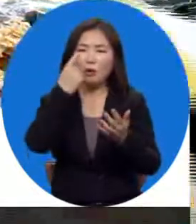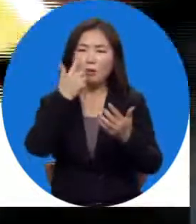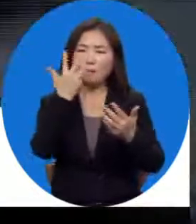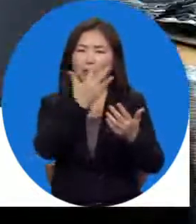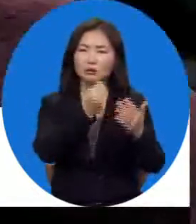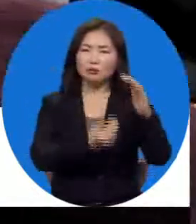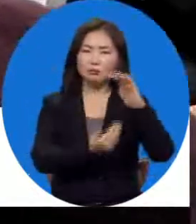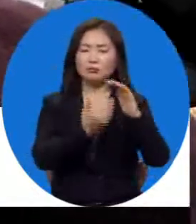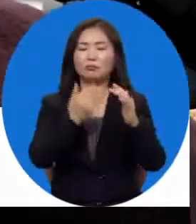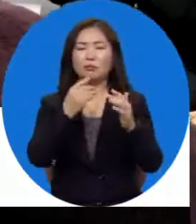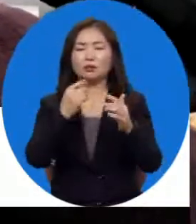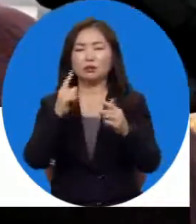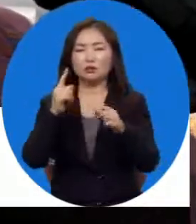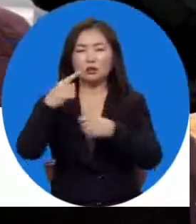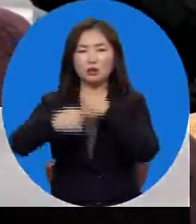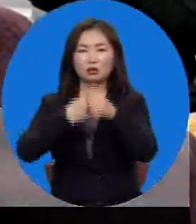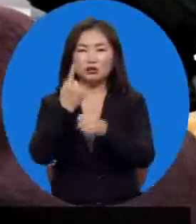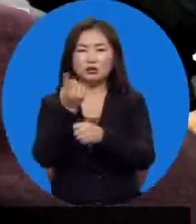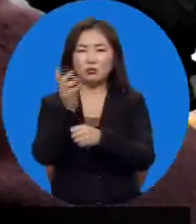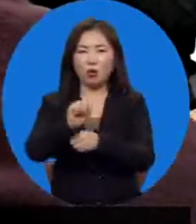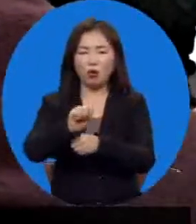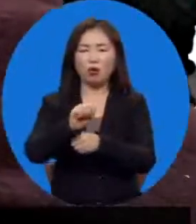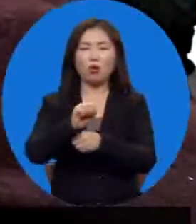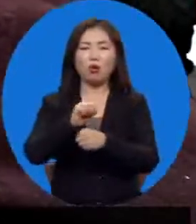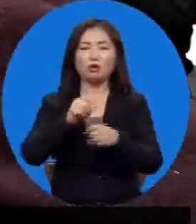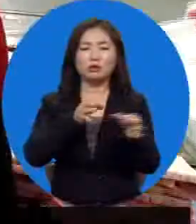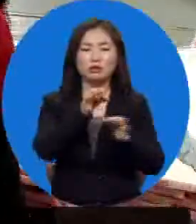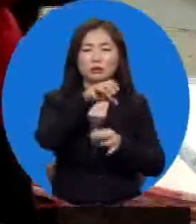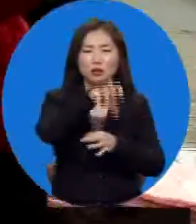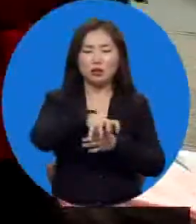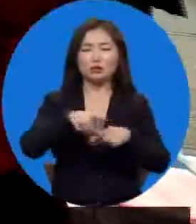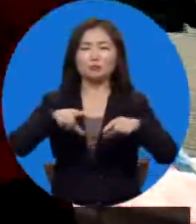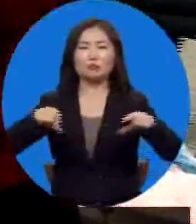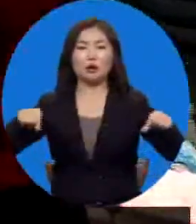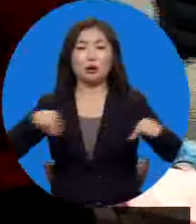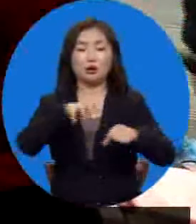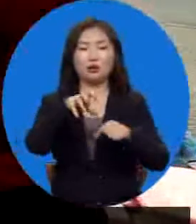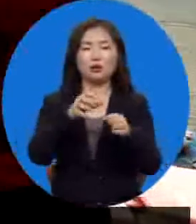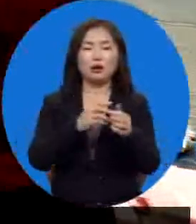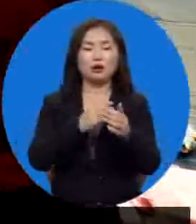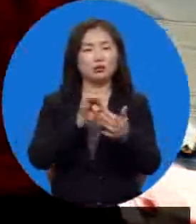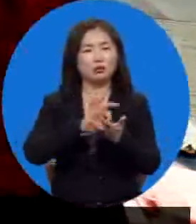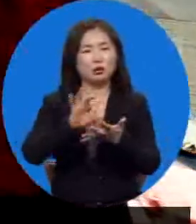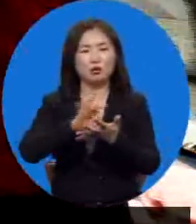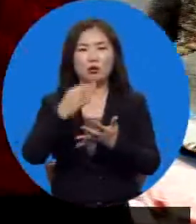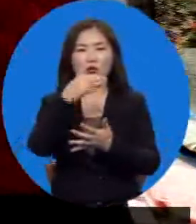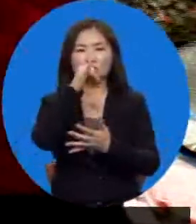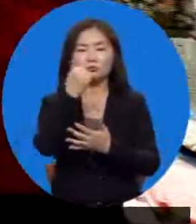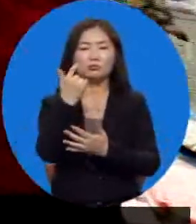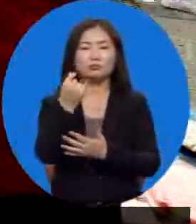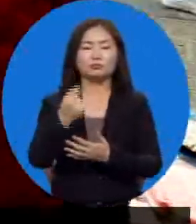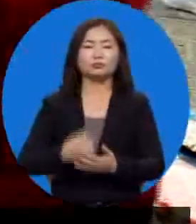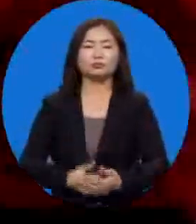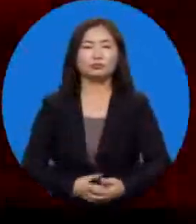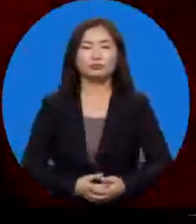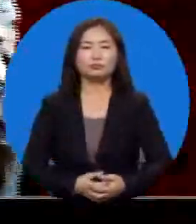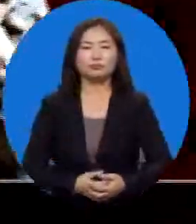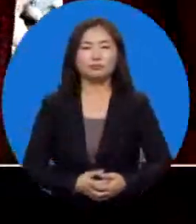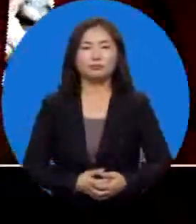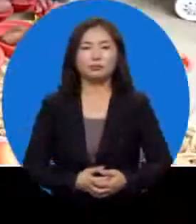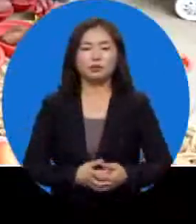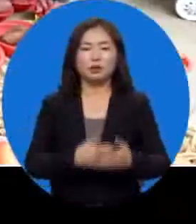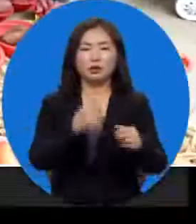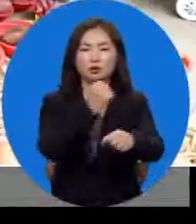연간 10억 2억원에 지역화폐 가 전통시장과 식당 덩 상가의 풀릴 것으로 전망하고 있습니다 카드